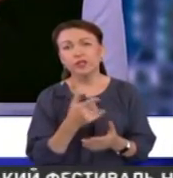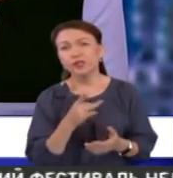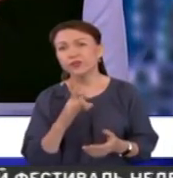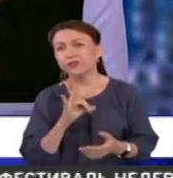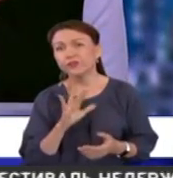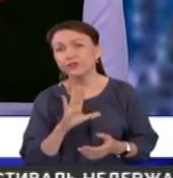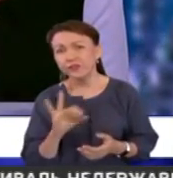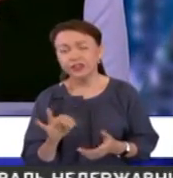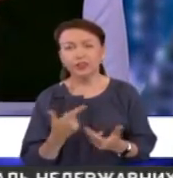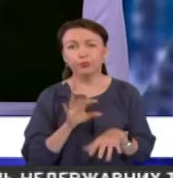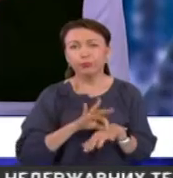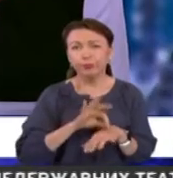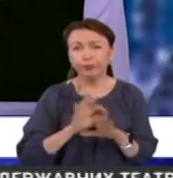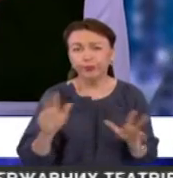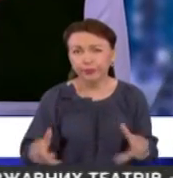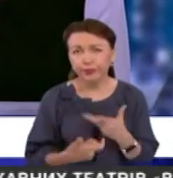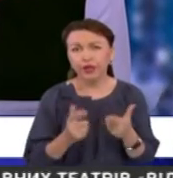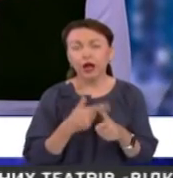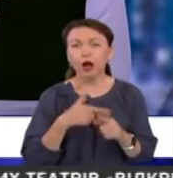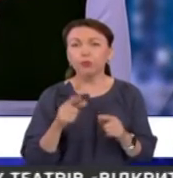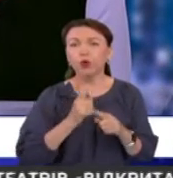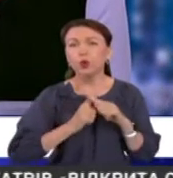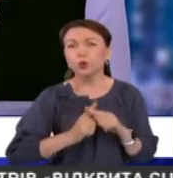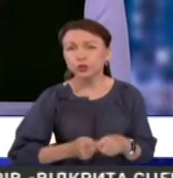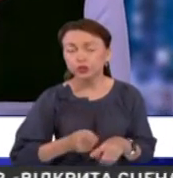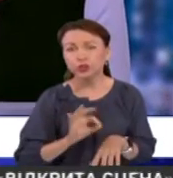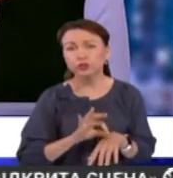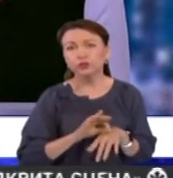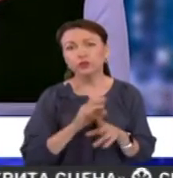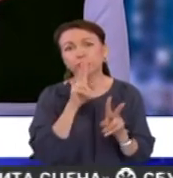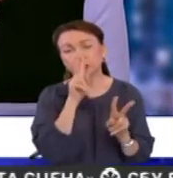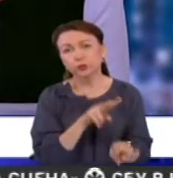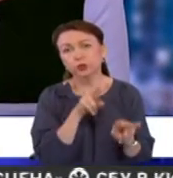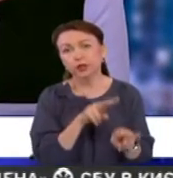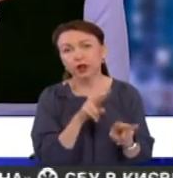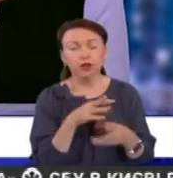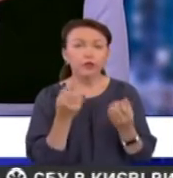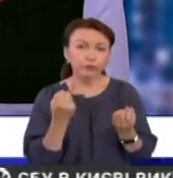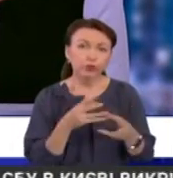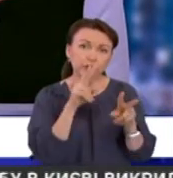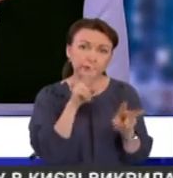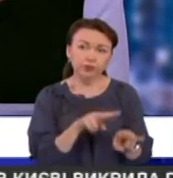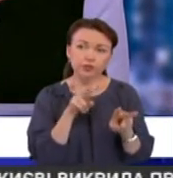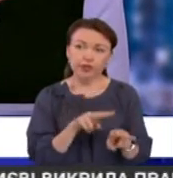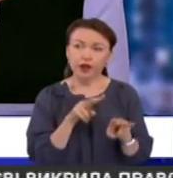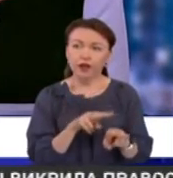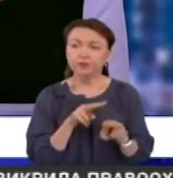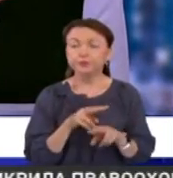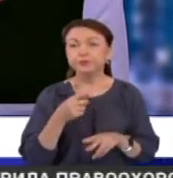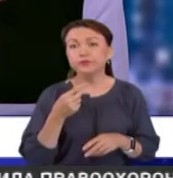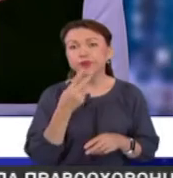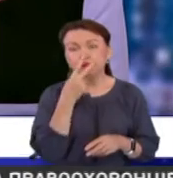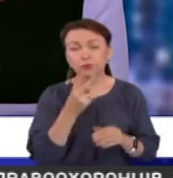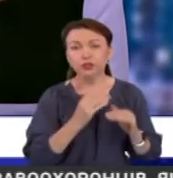якісь хронічні захворювання, які треба спостерігати в динаміці, він просто про їх спостерігає, він знає, він бачить